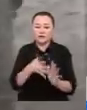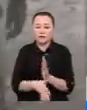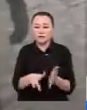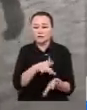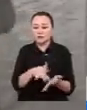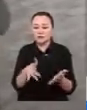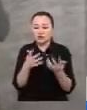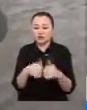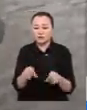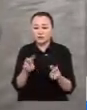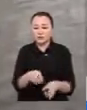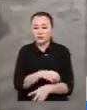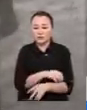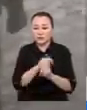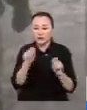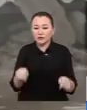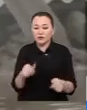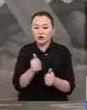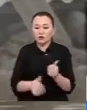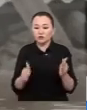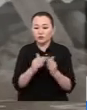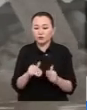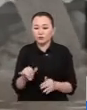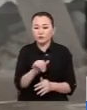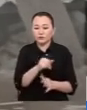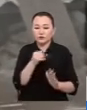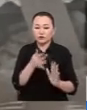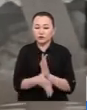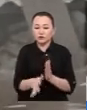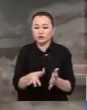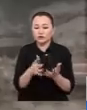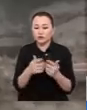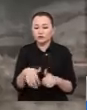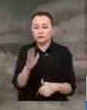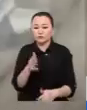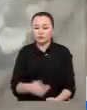үшін арнайы комиссия құрылды. Олар әр үйді аралап шығынды есептейтін болады.